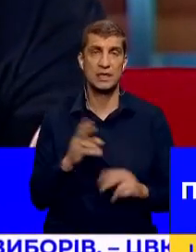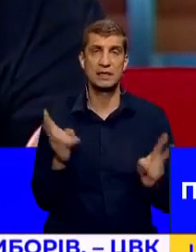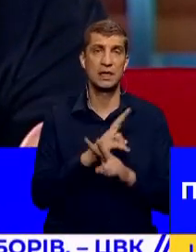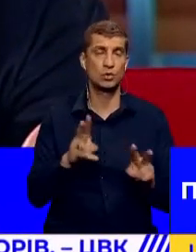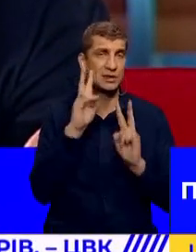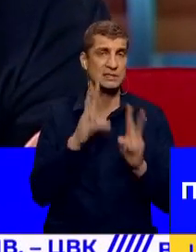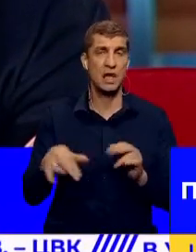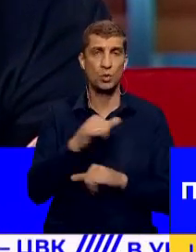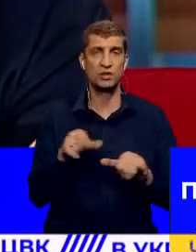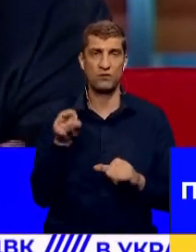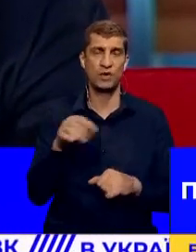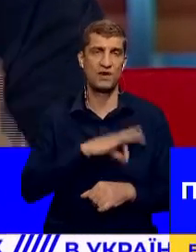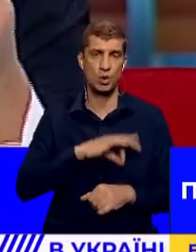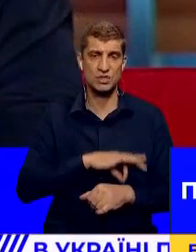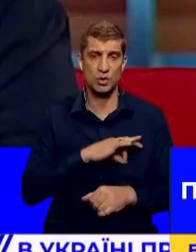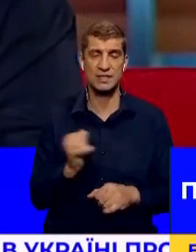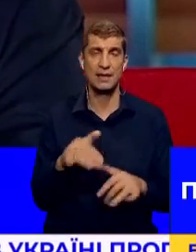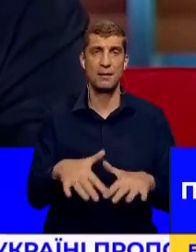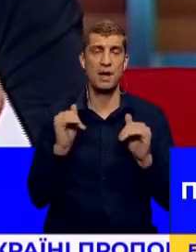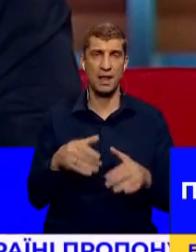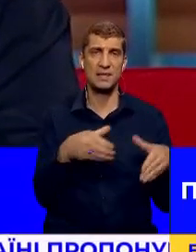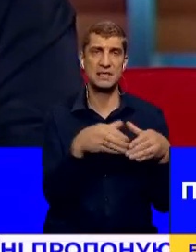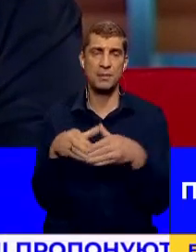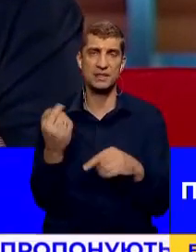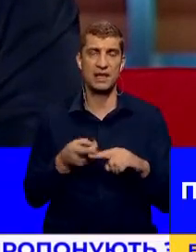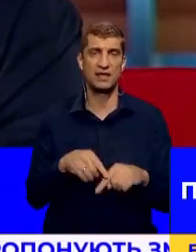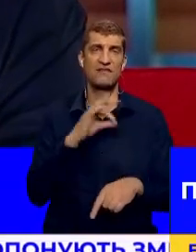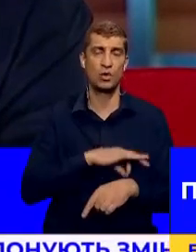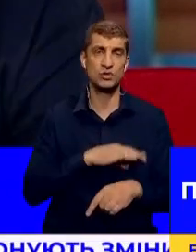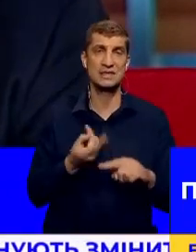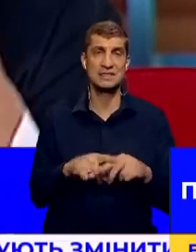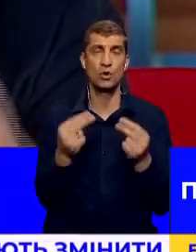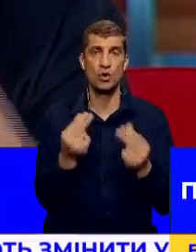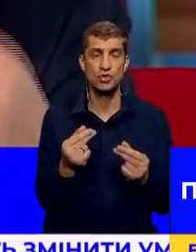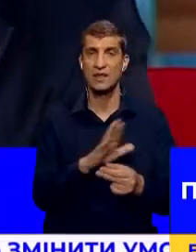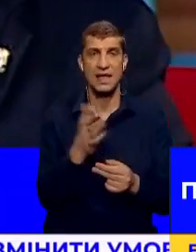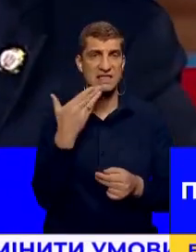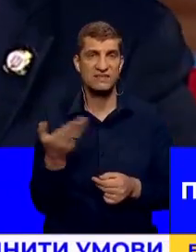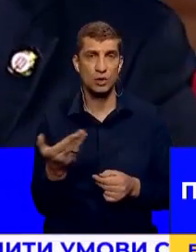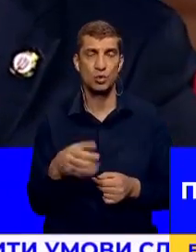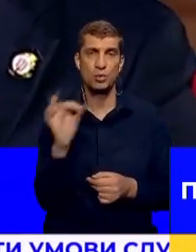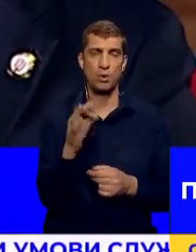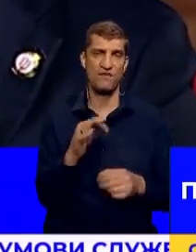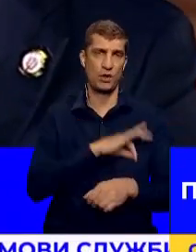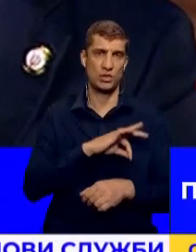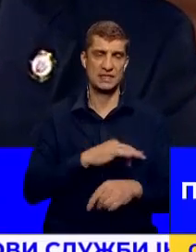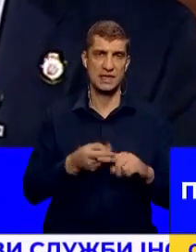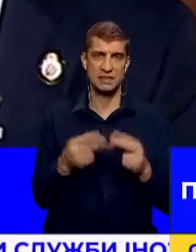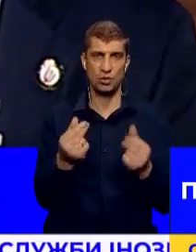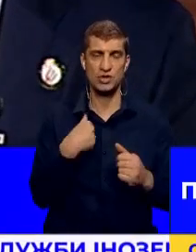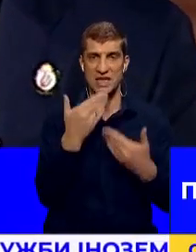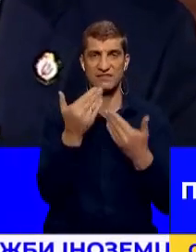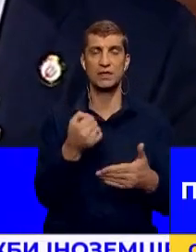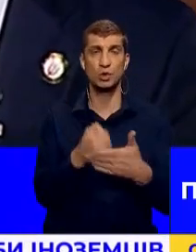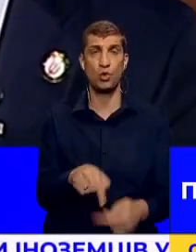не знає, куди вони використовуються, і парламентські партії, які використовують ці гроші, не звітують про використання цих коштів. Я